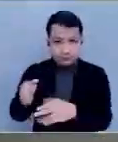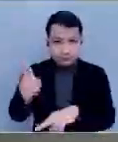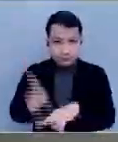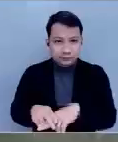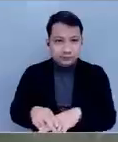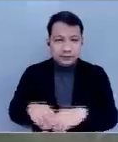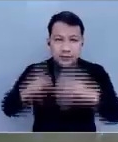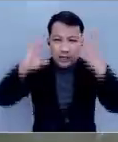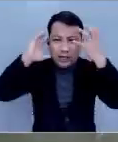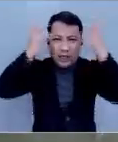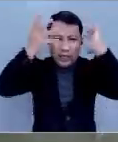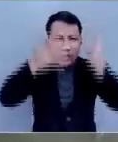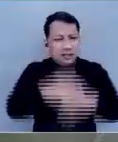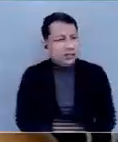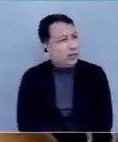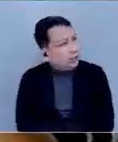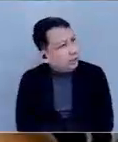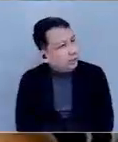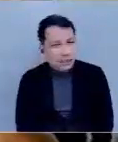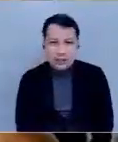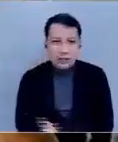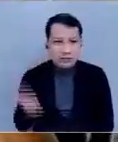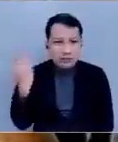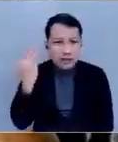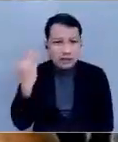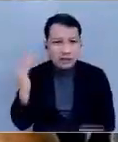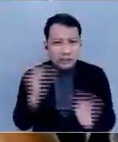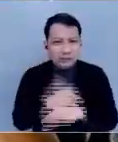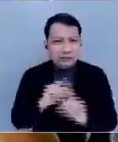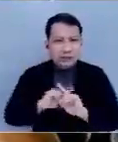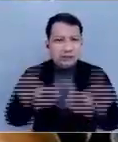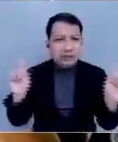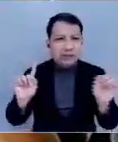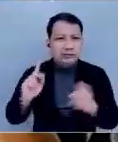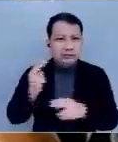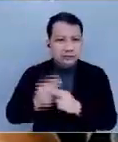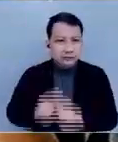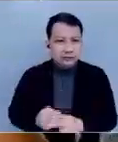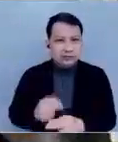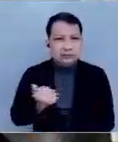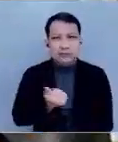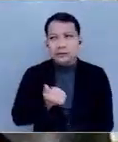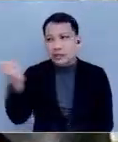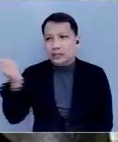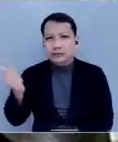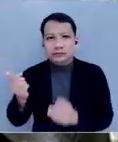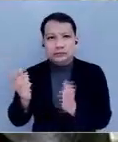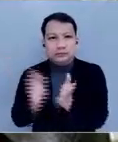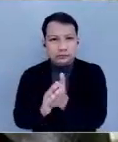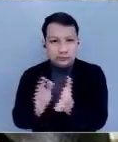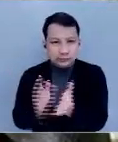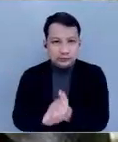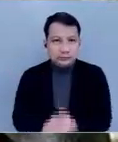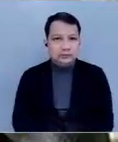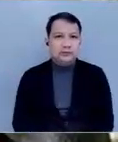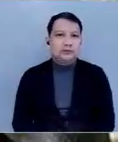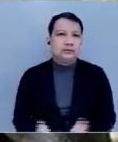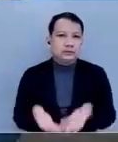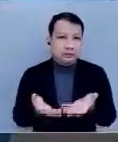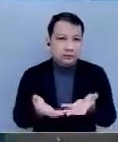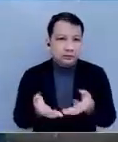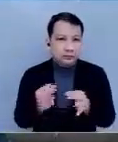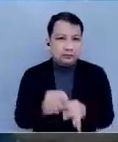na raw sila dahil wala sa dating presinto yung kanilang mga pangalan, kundi nasa ibang paaralan. Ang masaklap, kailangan